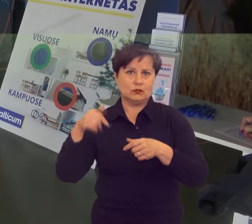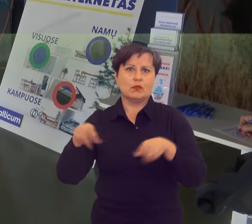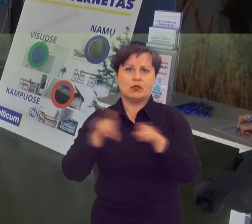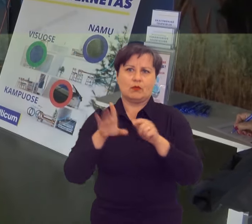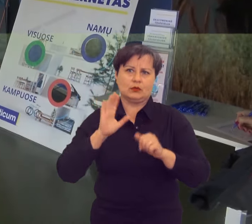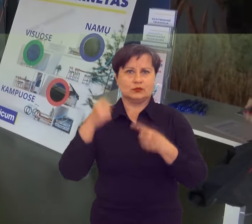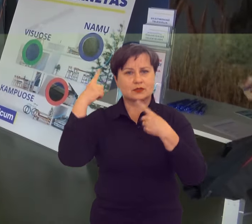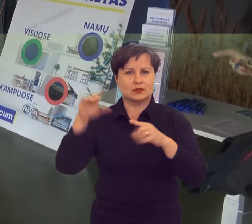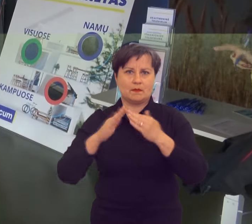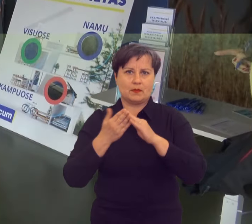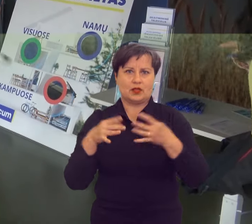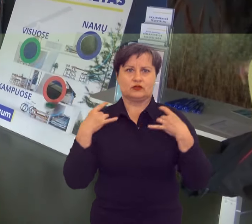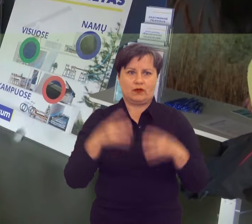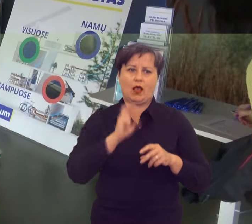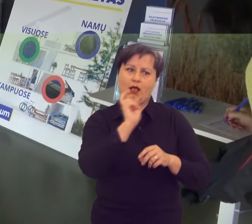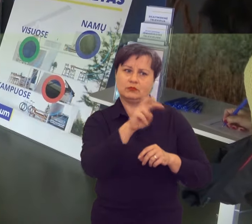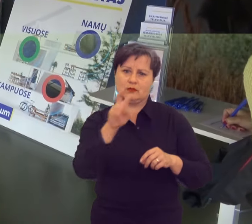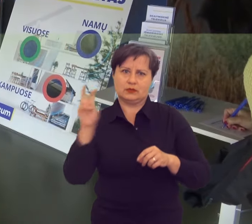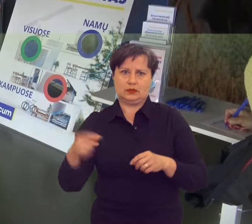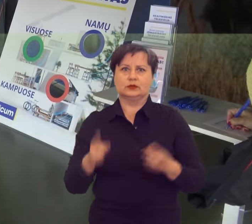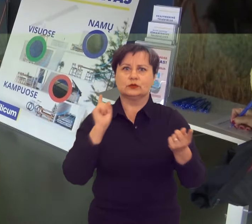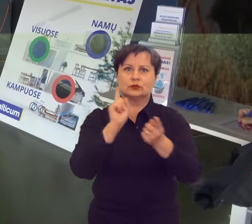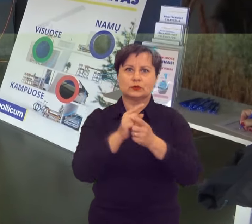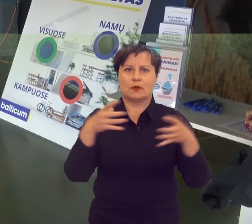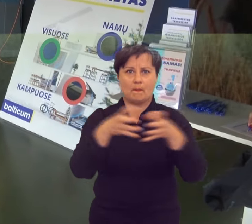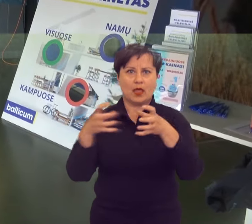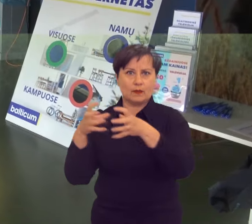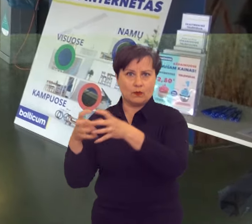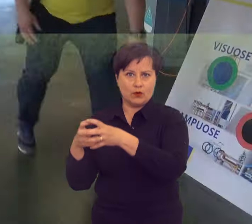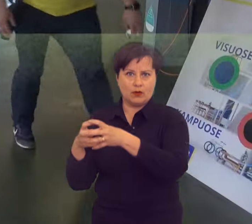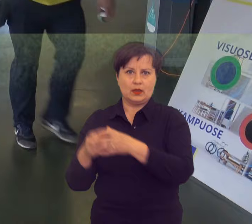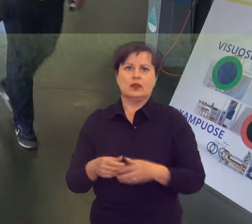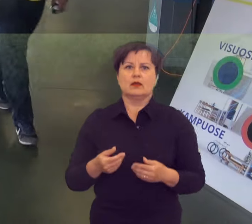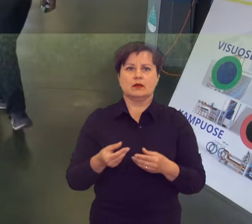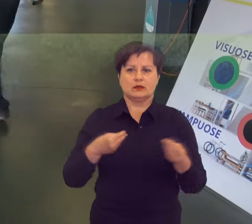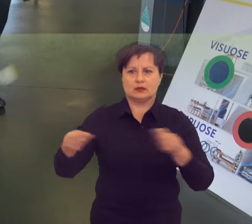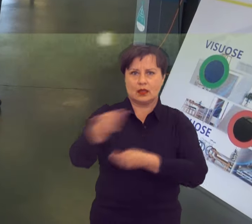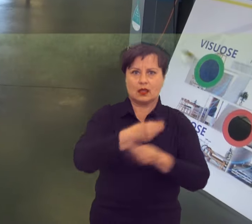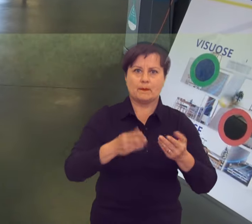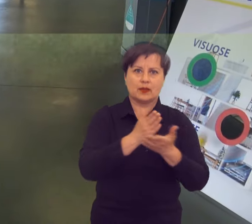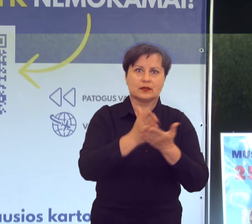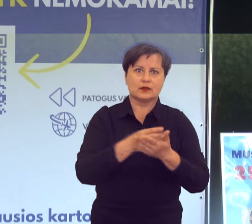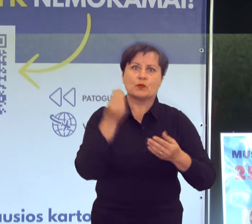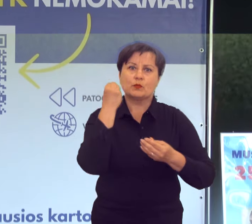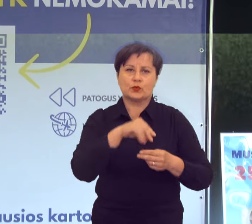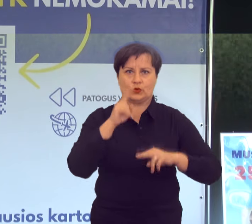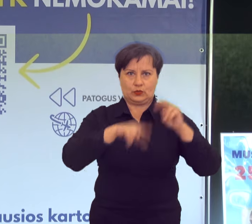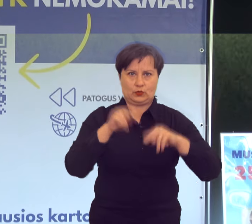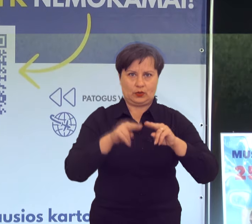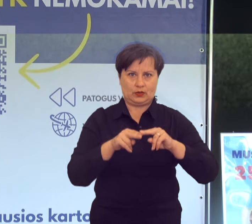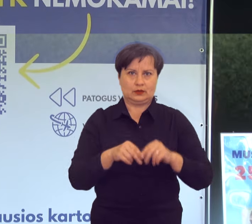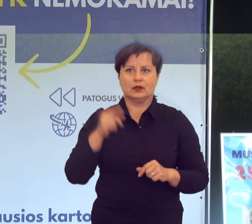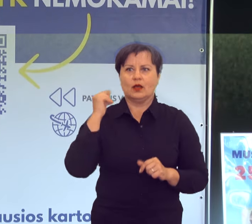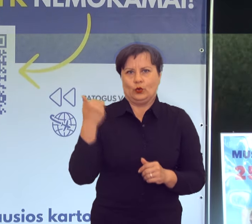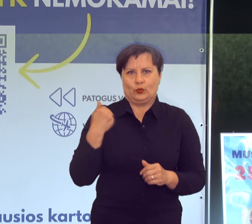miesto šventėse, susitiks su bendruomenėmis, dalinsis patirtimi, puikia nuotaika. Norisi visų pirma padėkoti visom bendruomenėm,